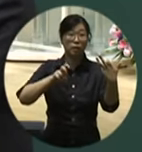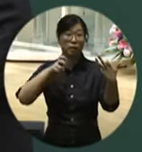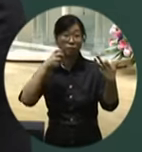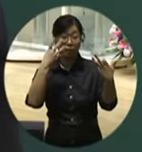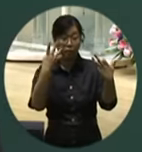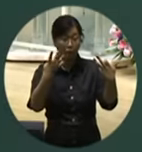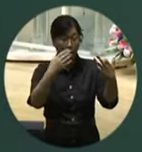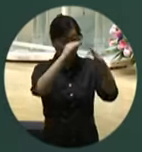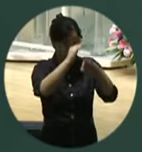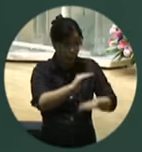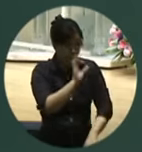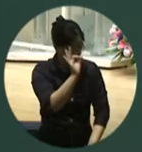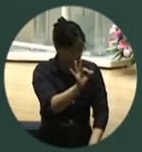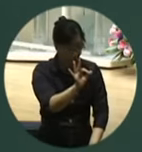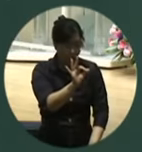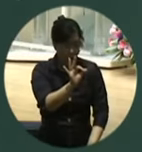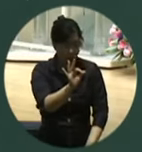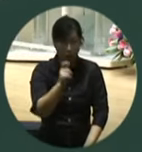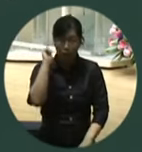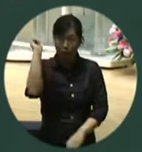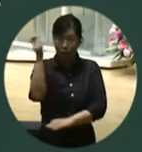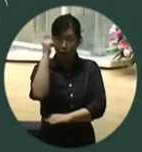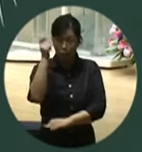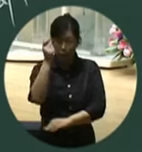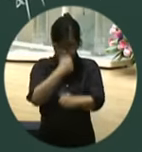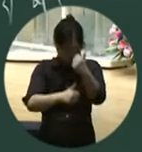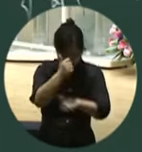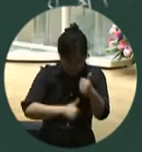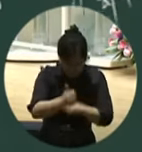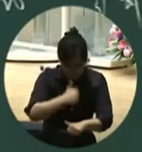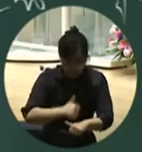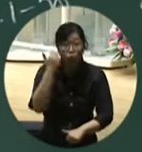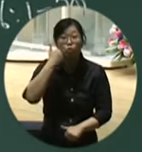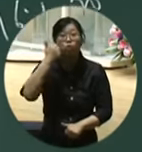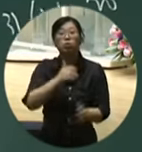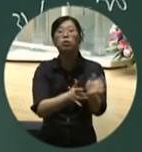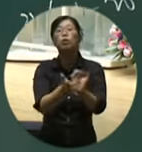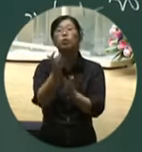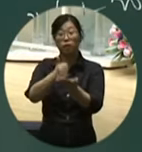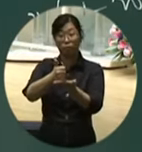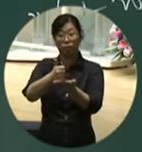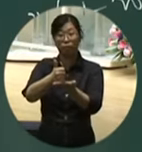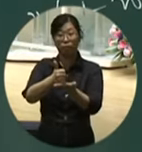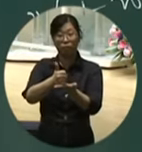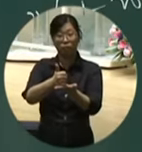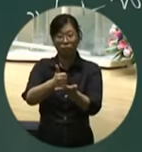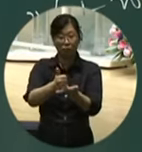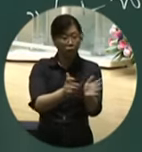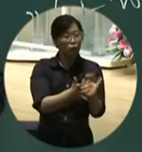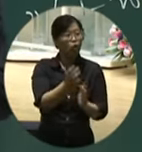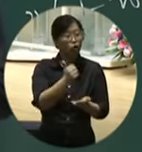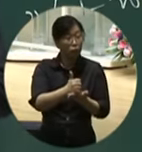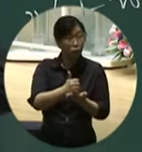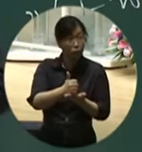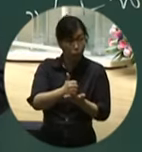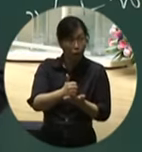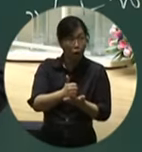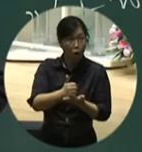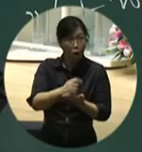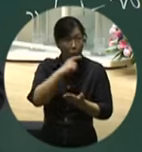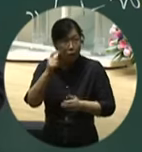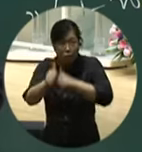Of course, he's not just a man, but then through this genealogy, Jesus Christ was born to this world in Matthew chapter 1, 18 to 25. 오늘